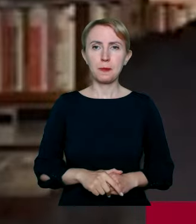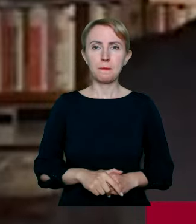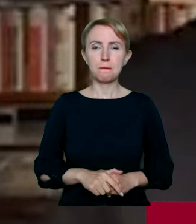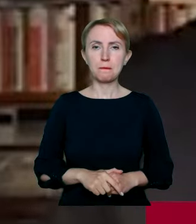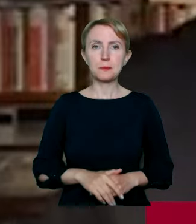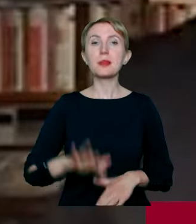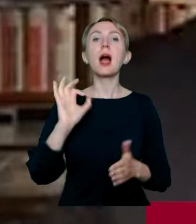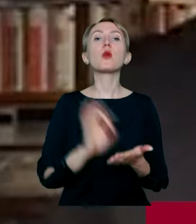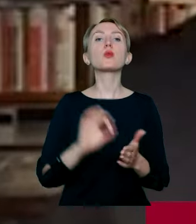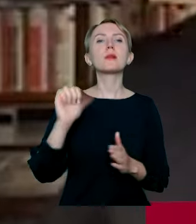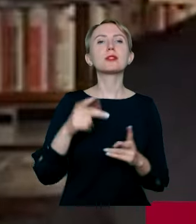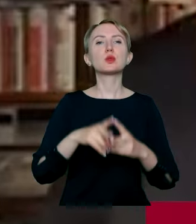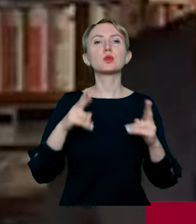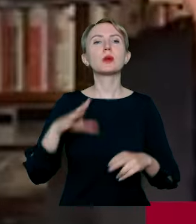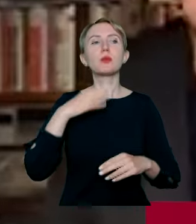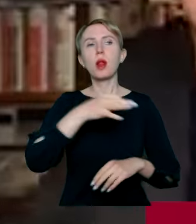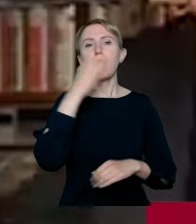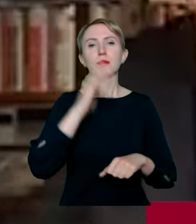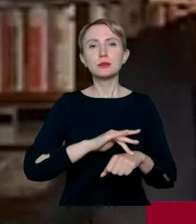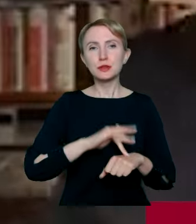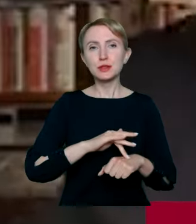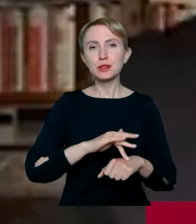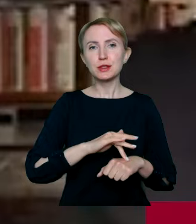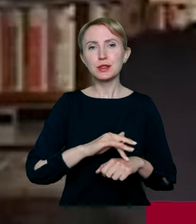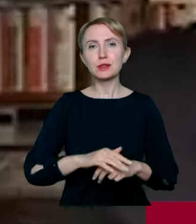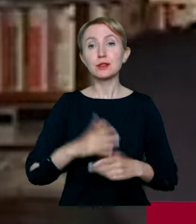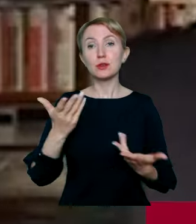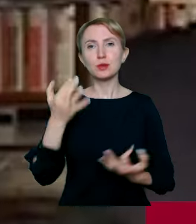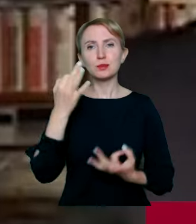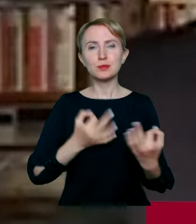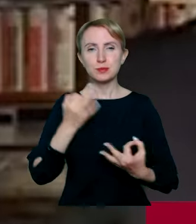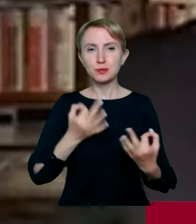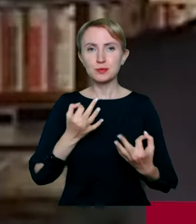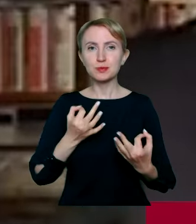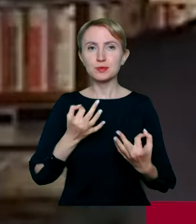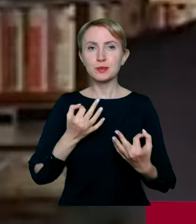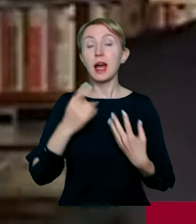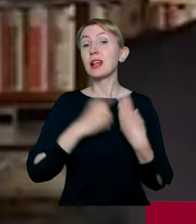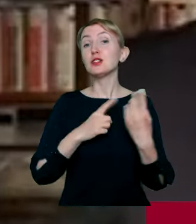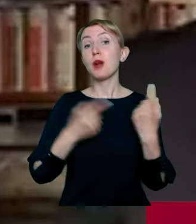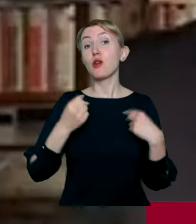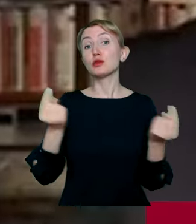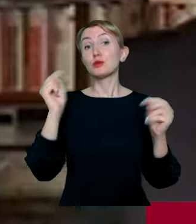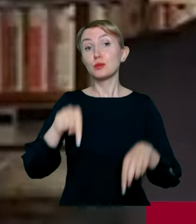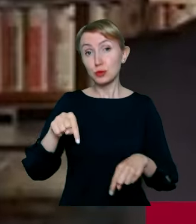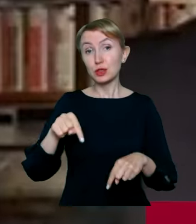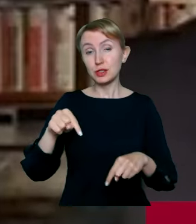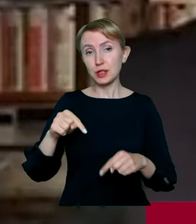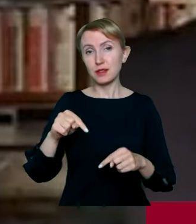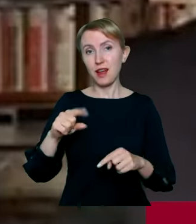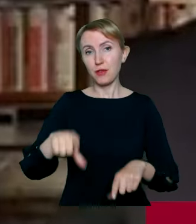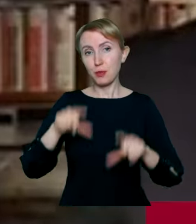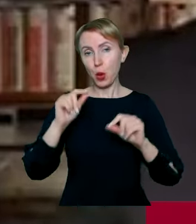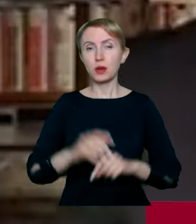tej pierwszej turze miał lepszy wynik. No i tutaj też pytanie oczywiście, jaka będzie frekwencja, jakie będzie zaangażowanie, ale też